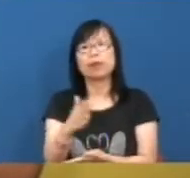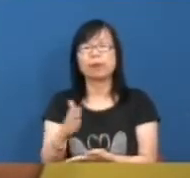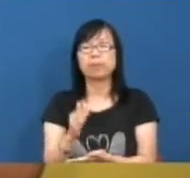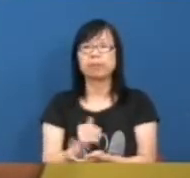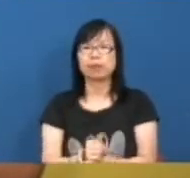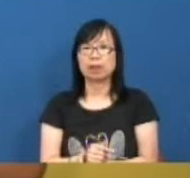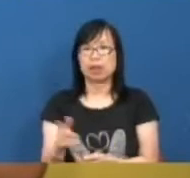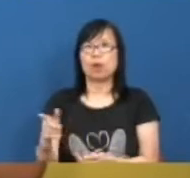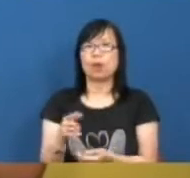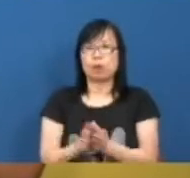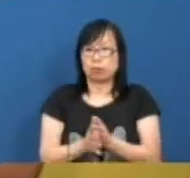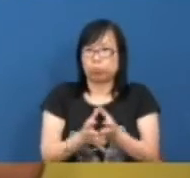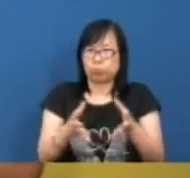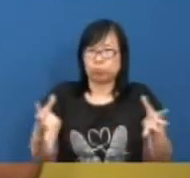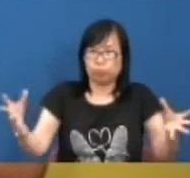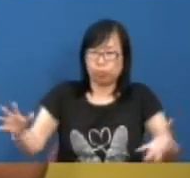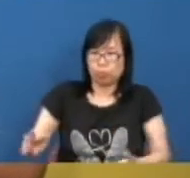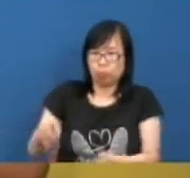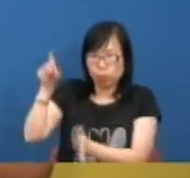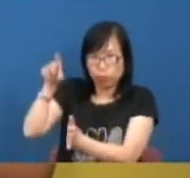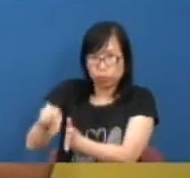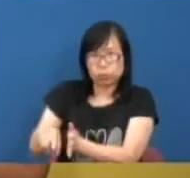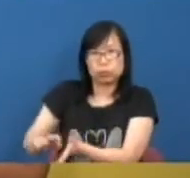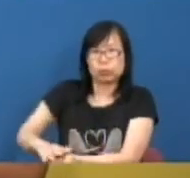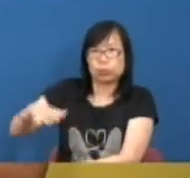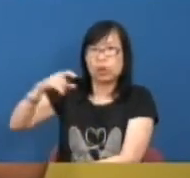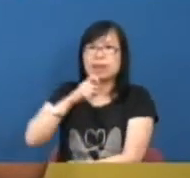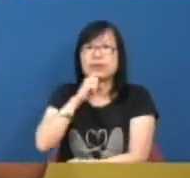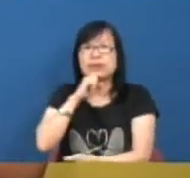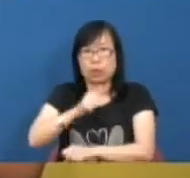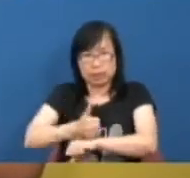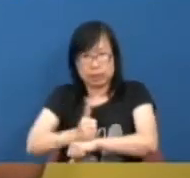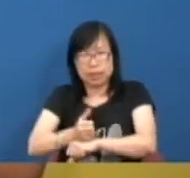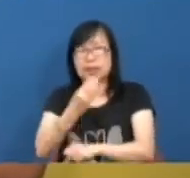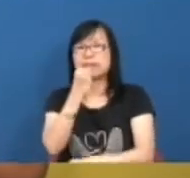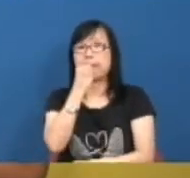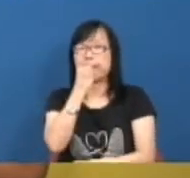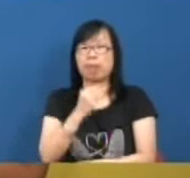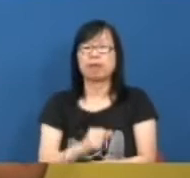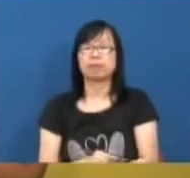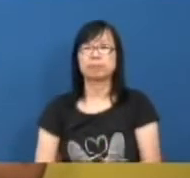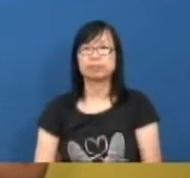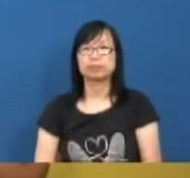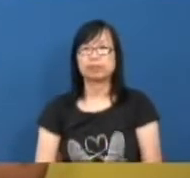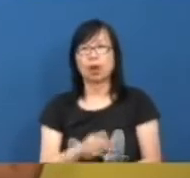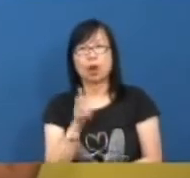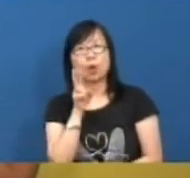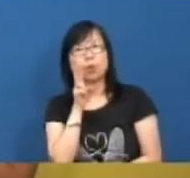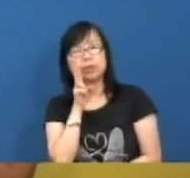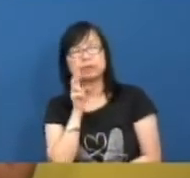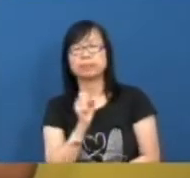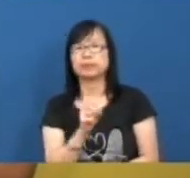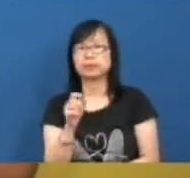都好大量咁樣處理到。一啲有機嘅食物啦，咁如果有機嘅食物或者譬如我哋嗰日